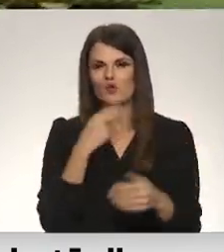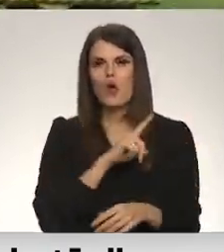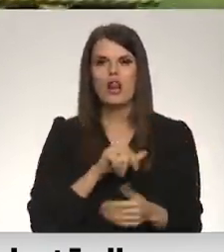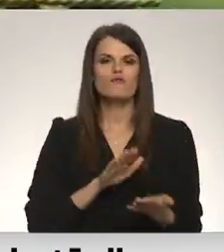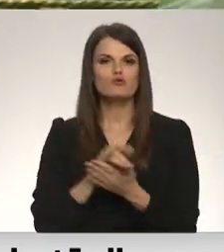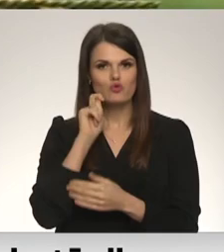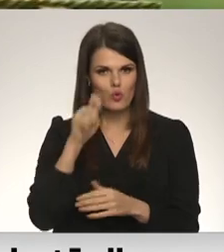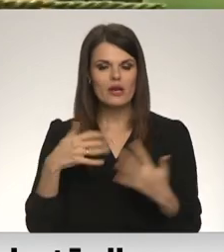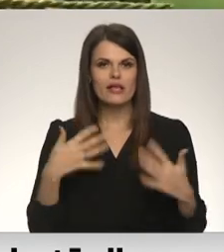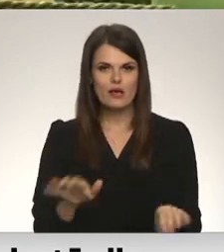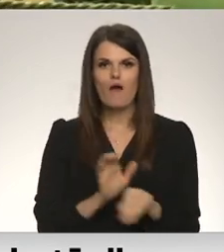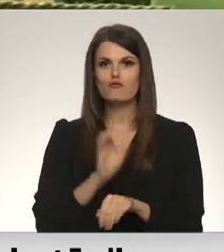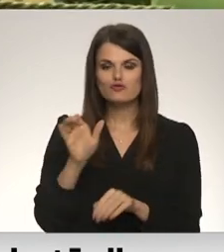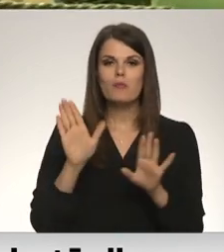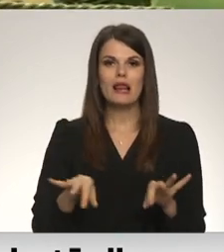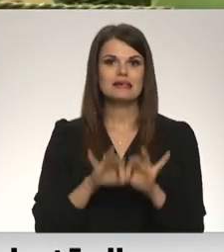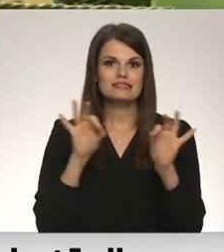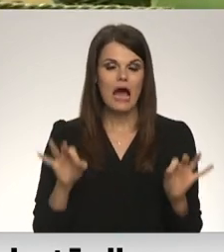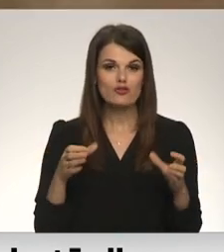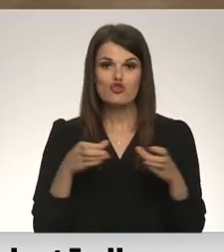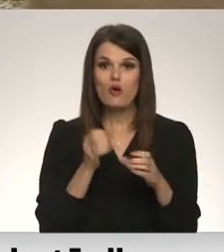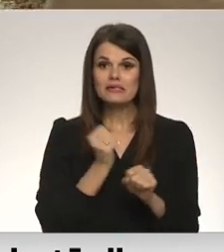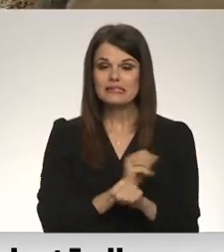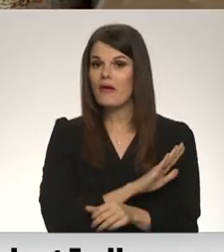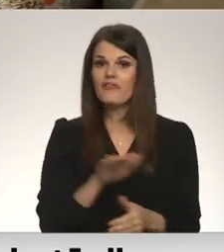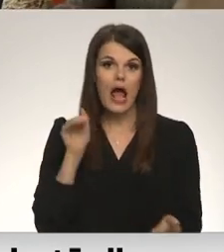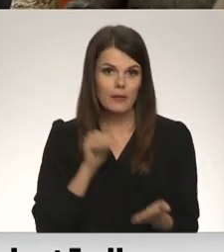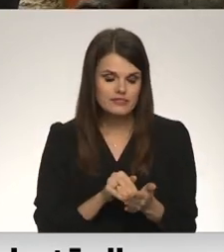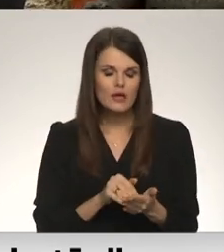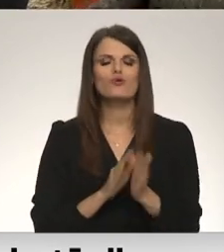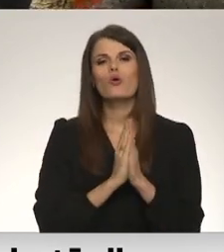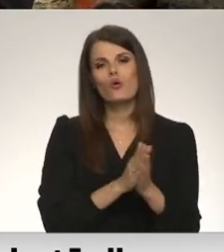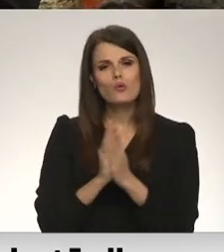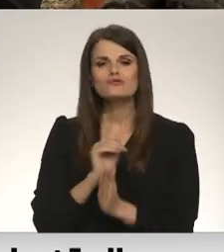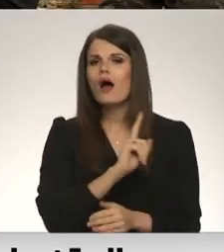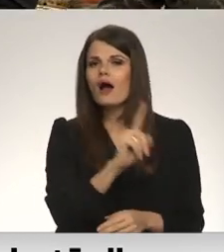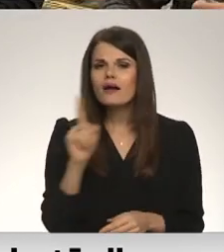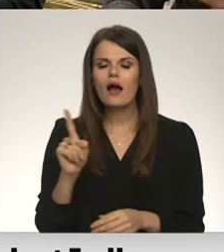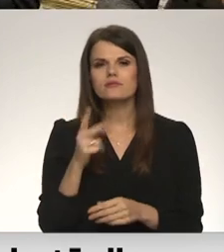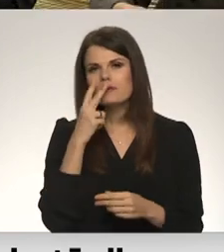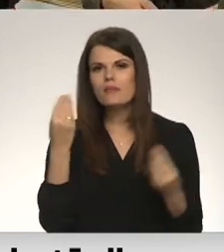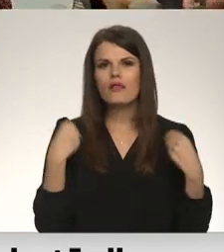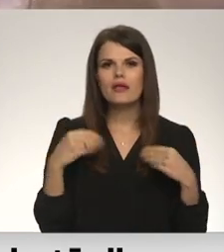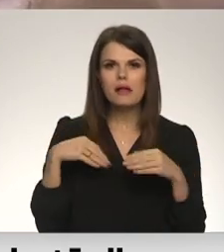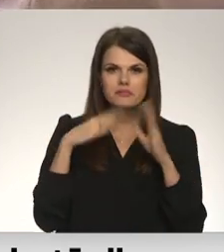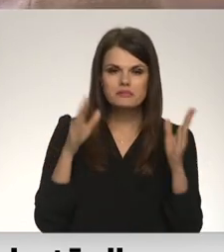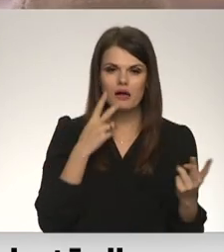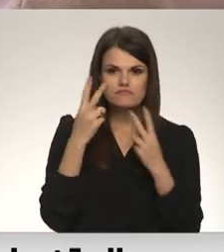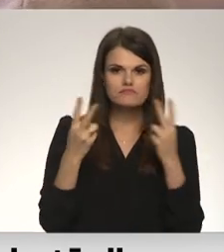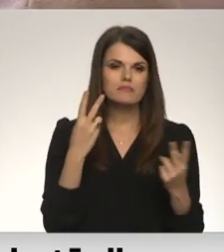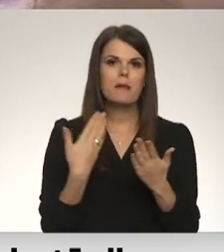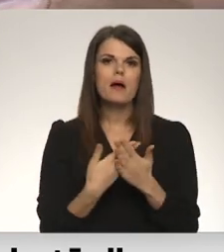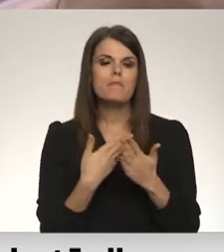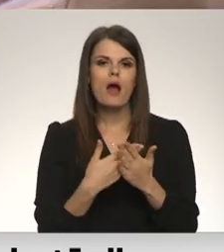nosūtīti. Taču, lai iesāktais komandas darbs neapstātos, akcijas dalībnieki aicina ikvienu izrevidēt savu drēbju skapi un